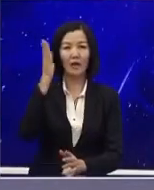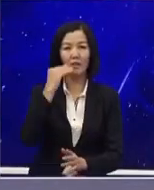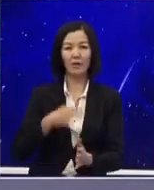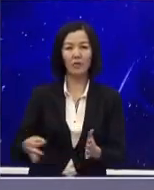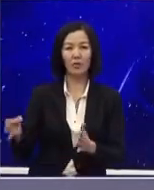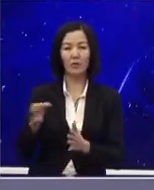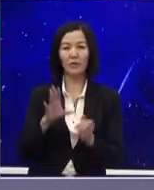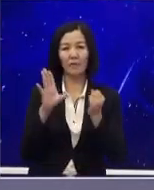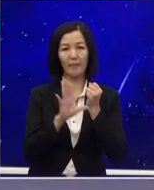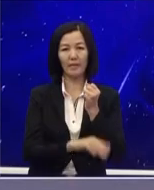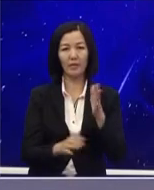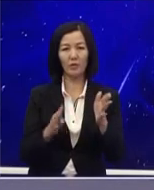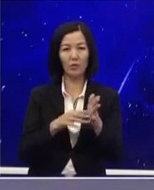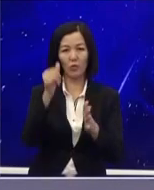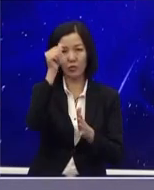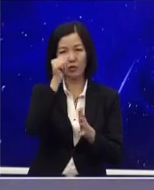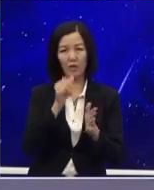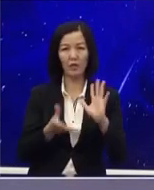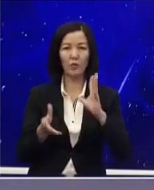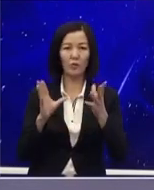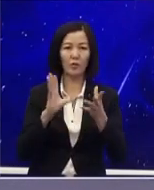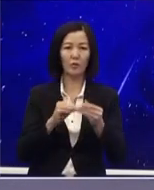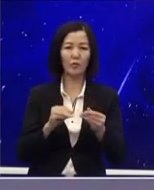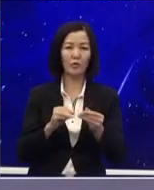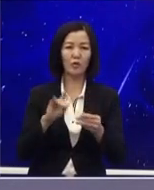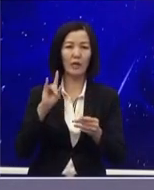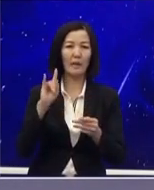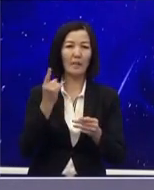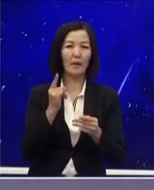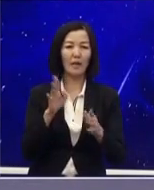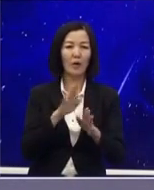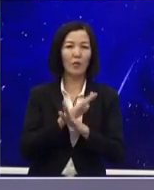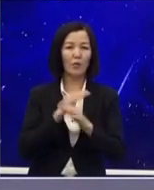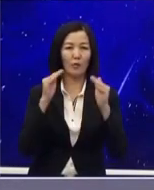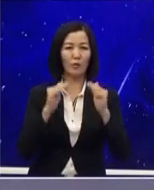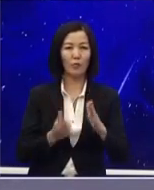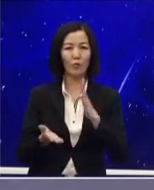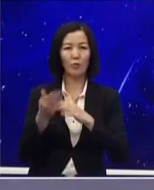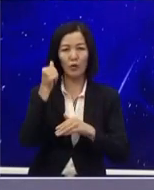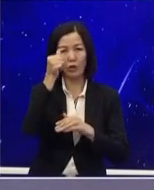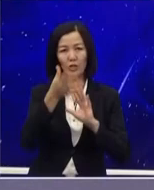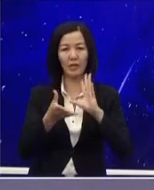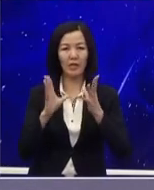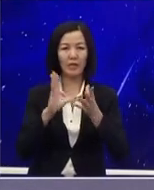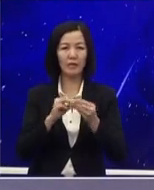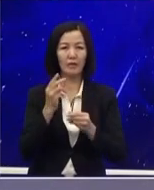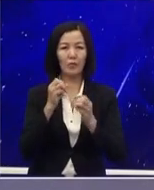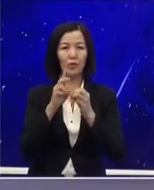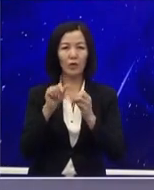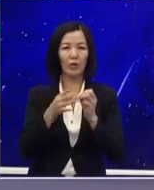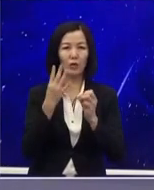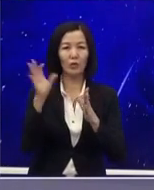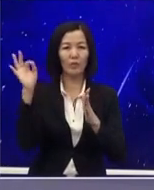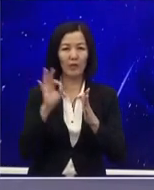Алматы облысында соңғы 9 айдың қорытындысы бойынша бала өлімі төмендеген. Өткен жылғы есепті кезеңде 12.4%